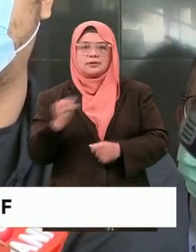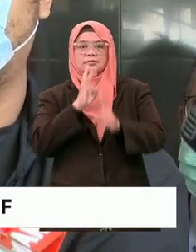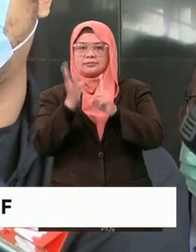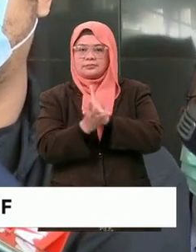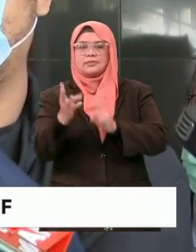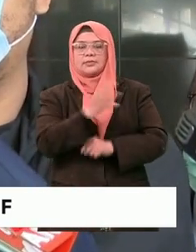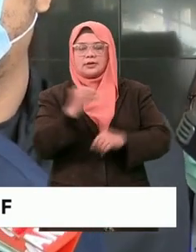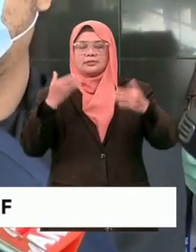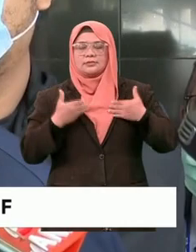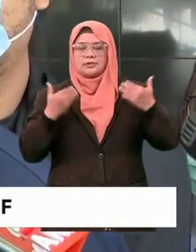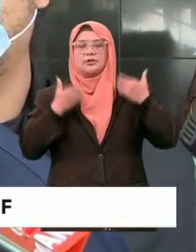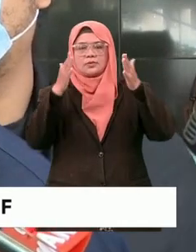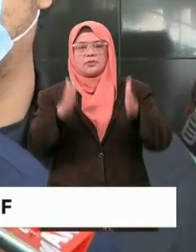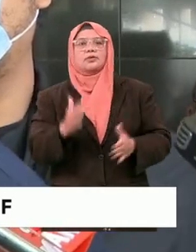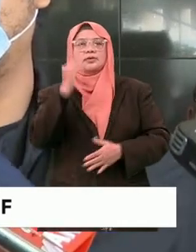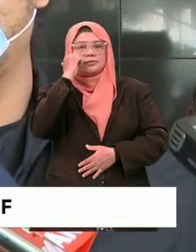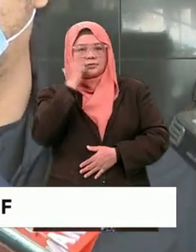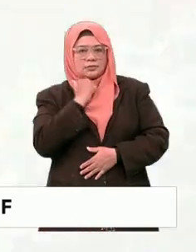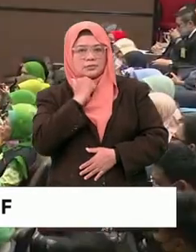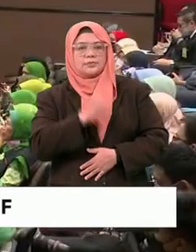dan juga kesejahteraan warga